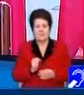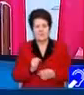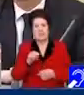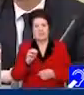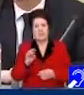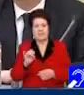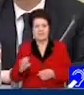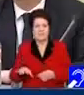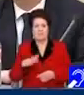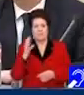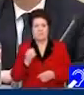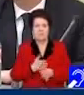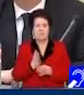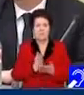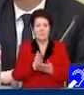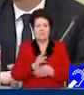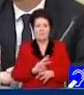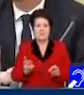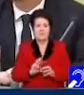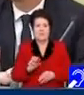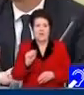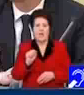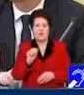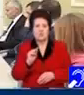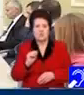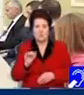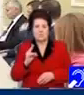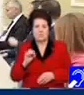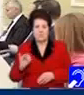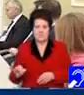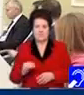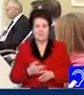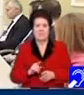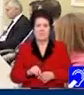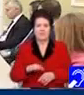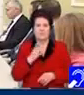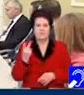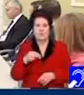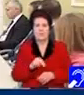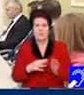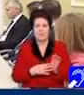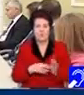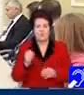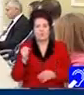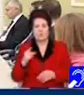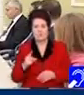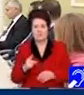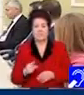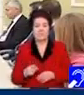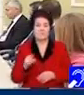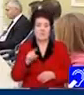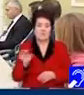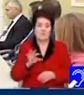Tănase, investit azi în funcția de ministru al Justiției. Poziție pe care a mai ocupat-o între anii 2009 și 2011, iar